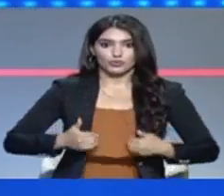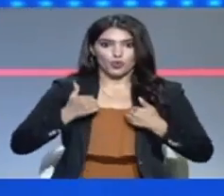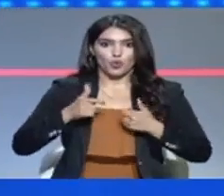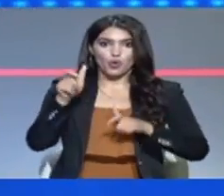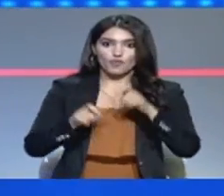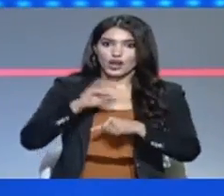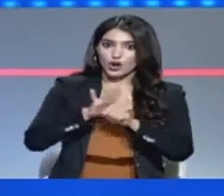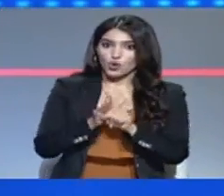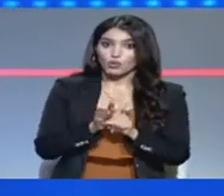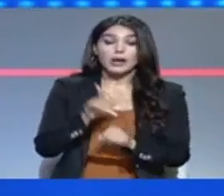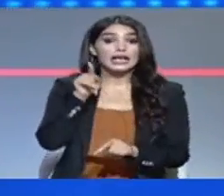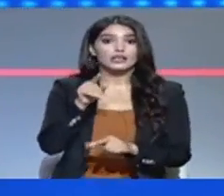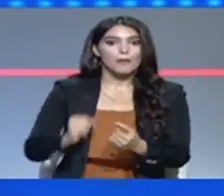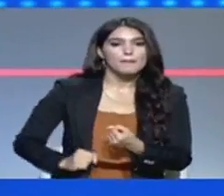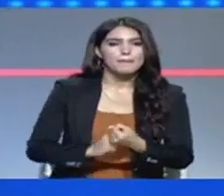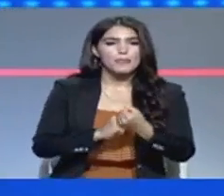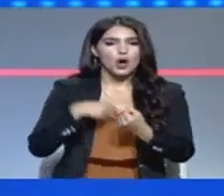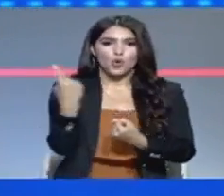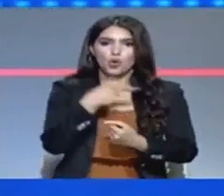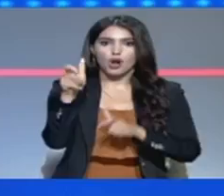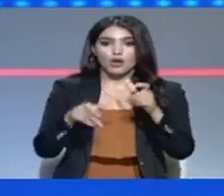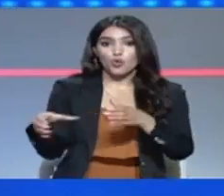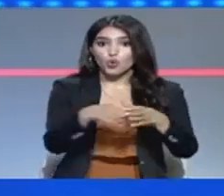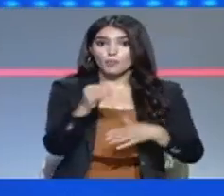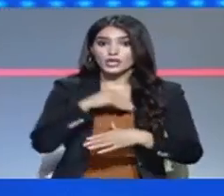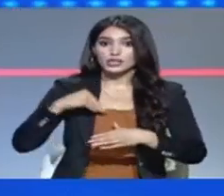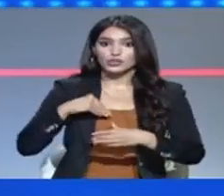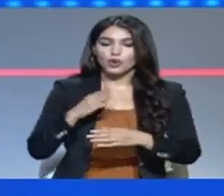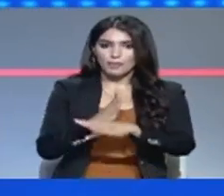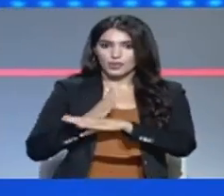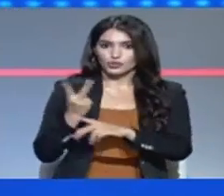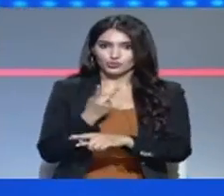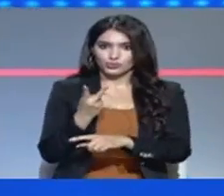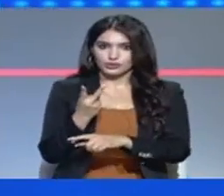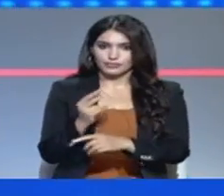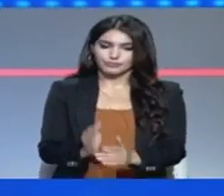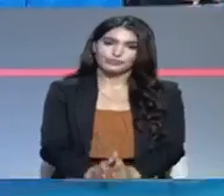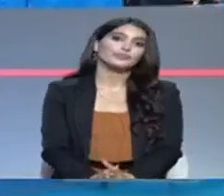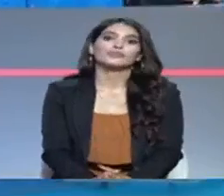لهذا الفيروس بفضل تعاضد المجهودات الصحية العمومية والعسكرية.